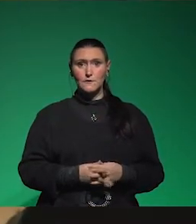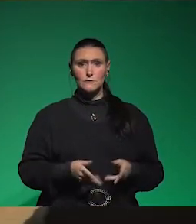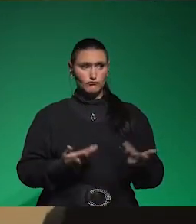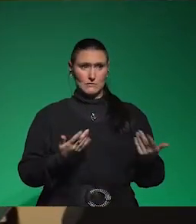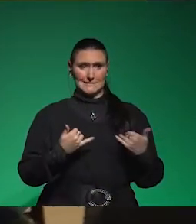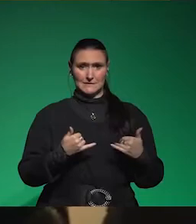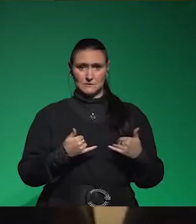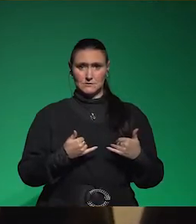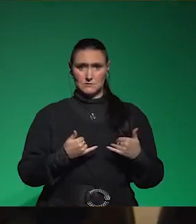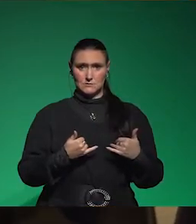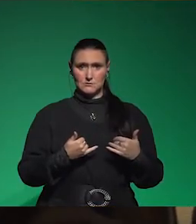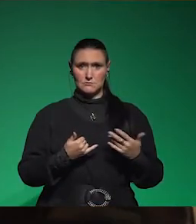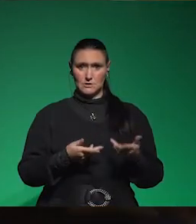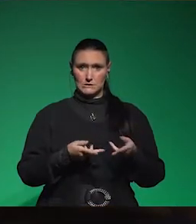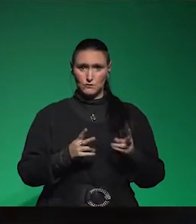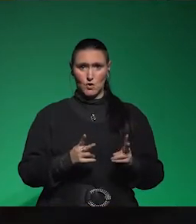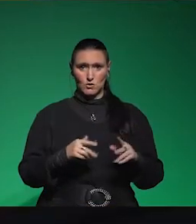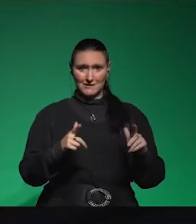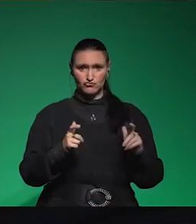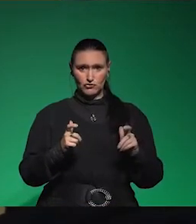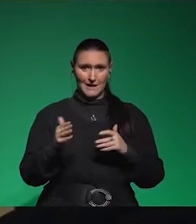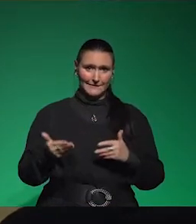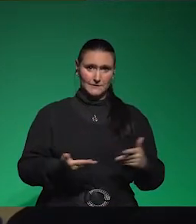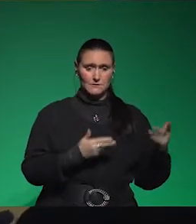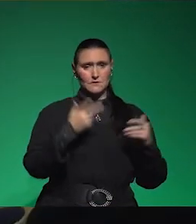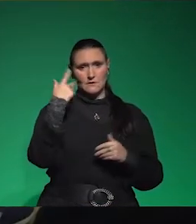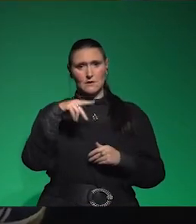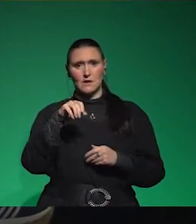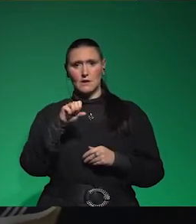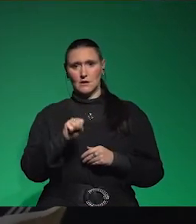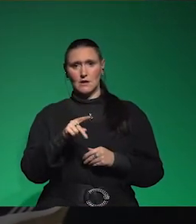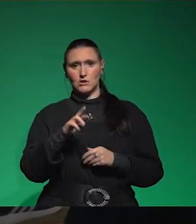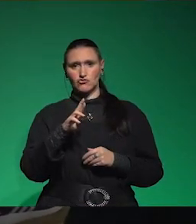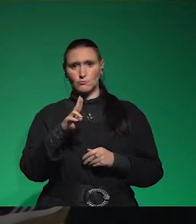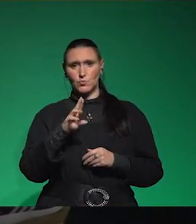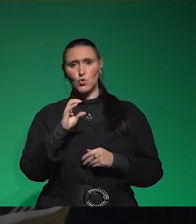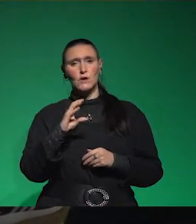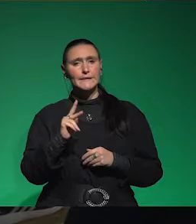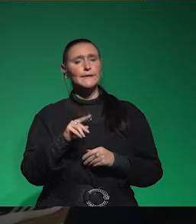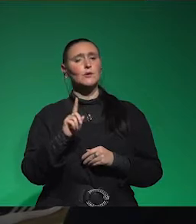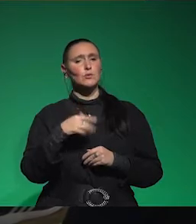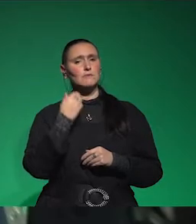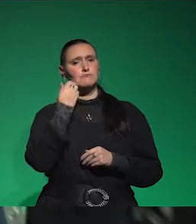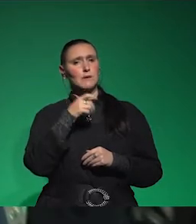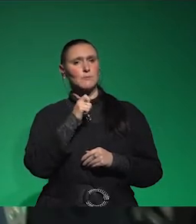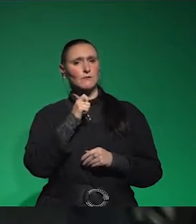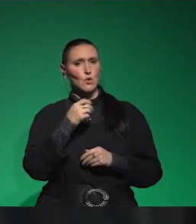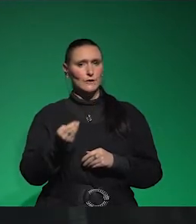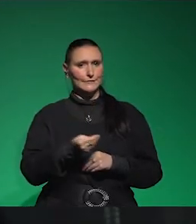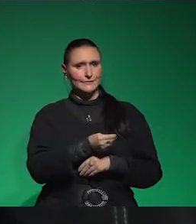Und dann können wir sofort mit Ihnen anfangen, Herr Spruck. Warten Sie bitte eine Sekunde, bis Ihnen das Mikrofon gebracht